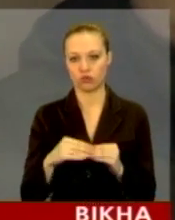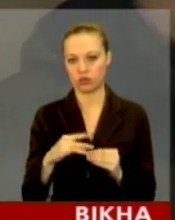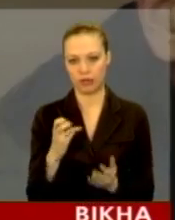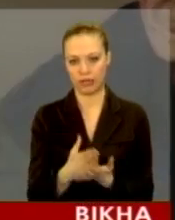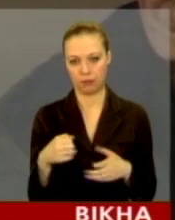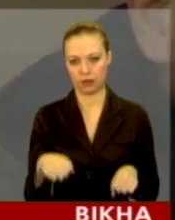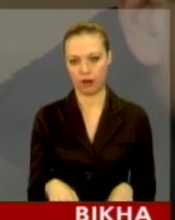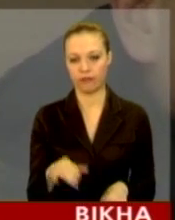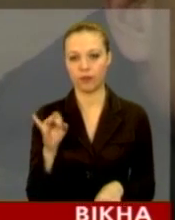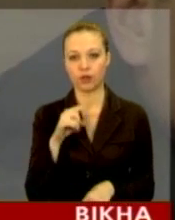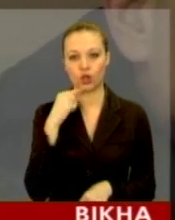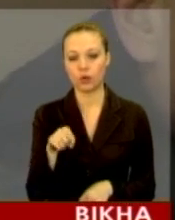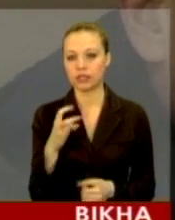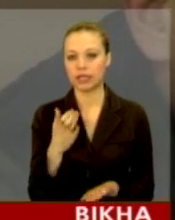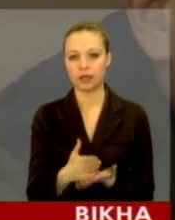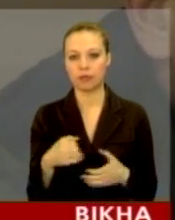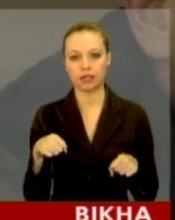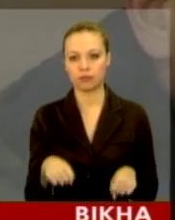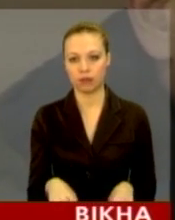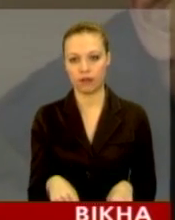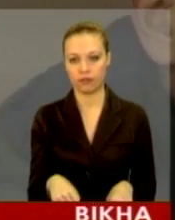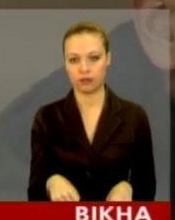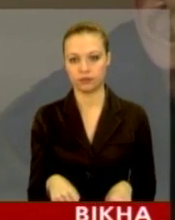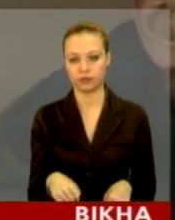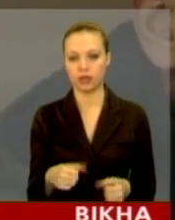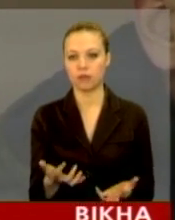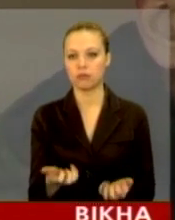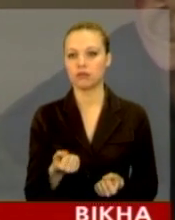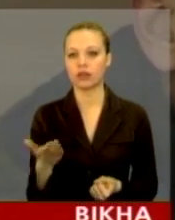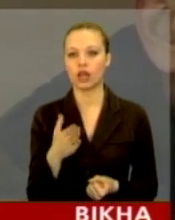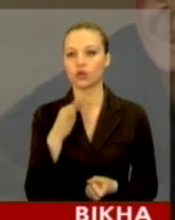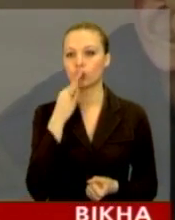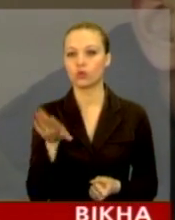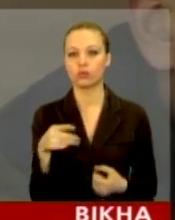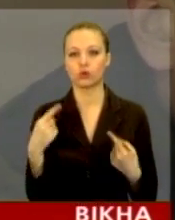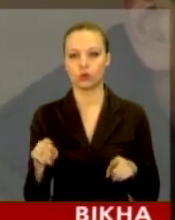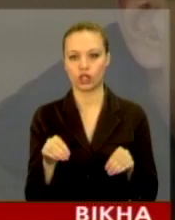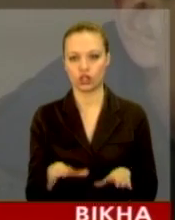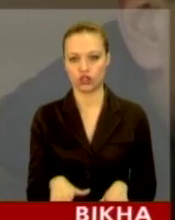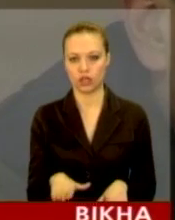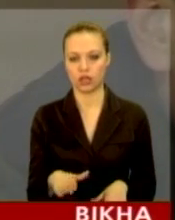не має права. І Росія не має права приймати якісь інші рішення.